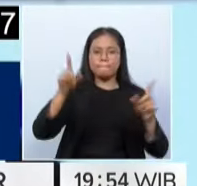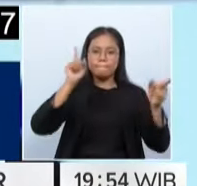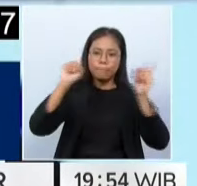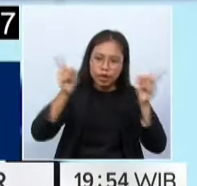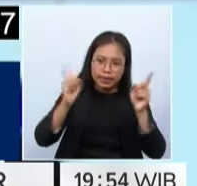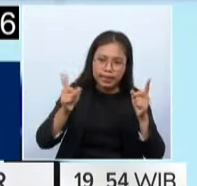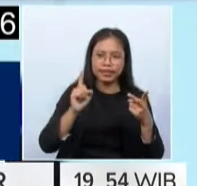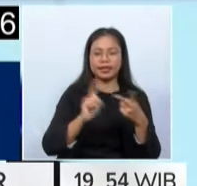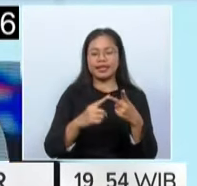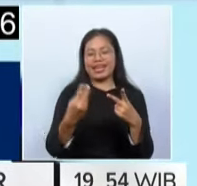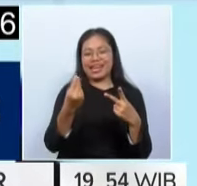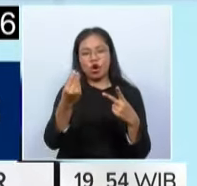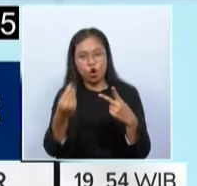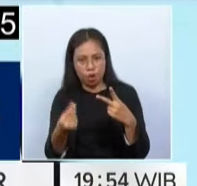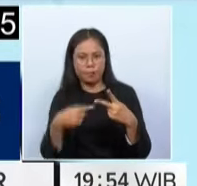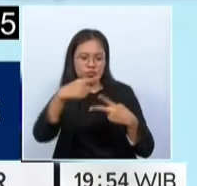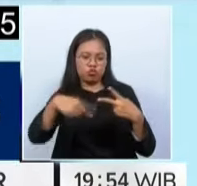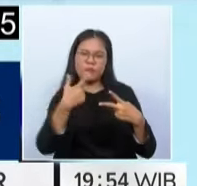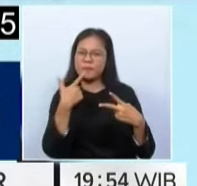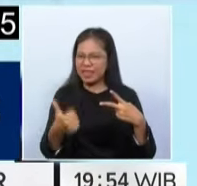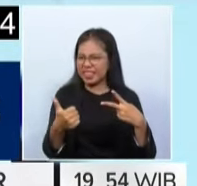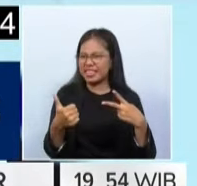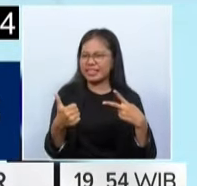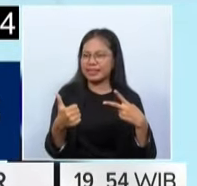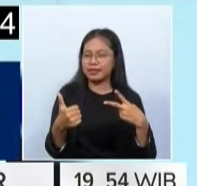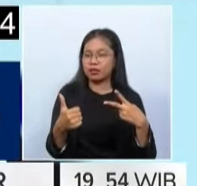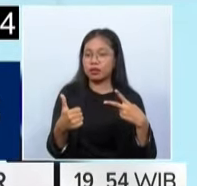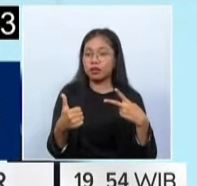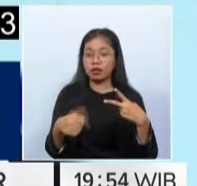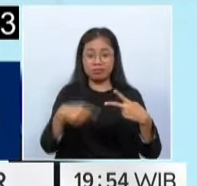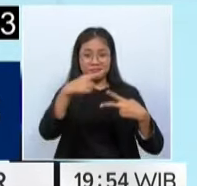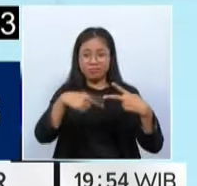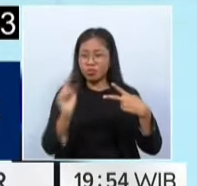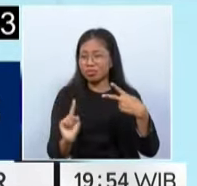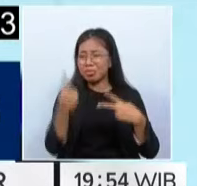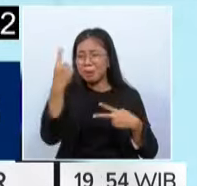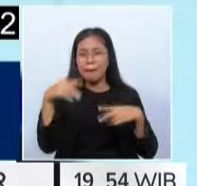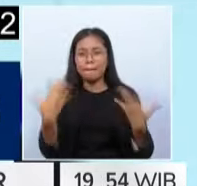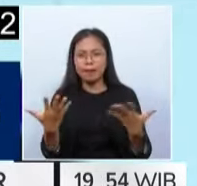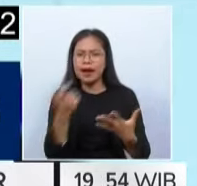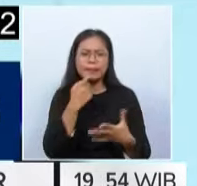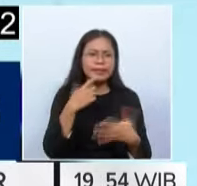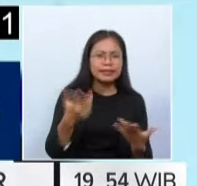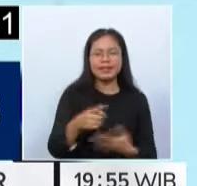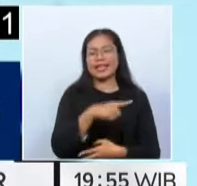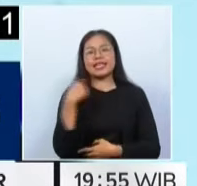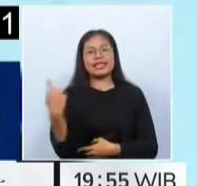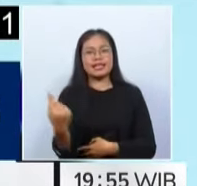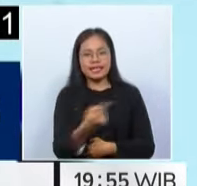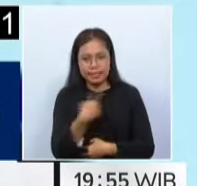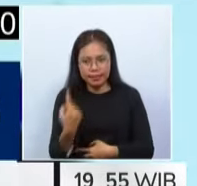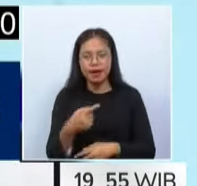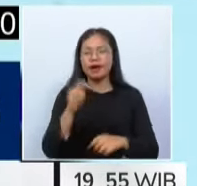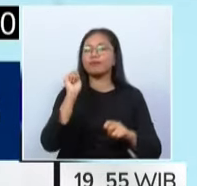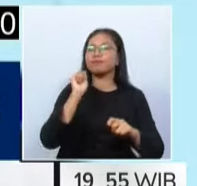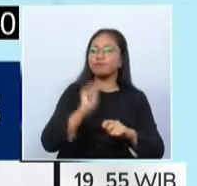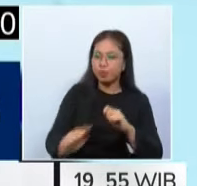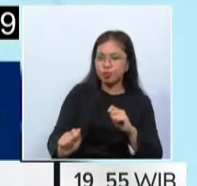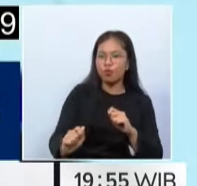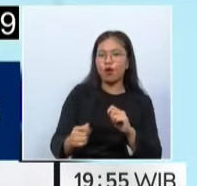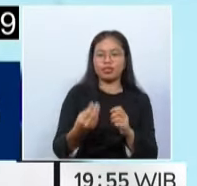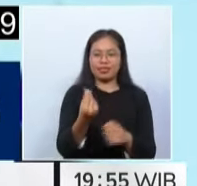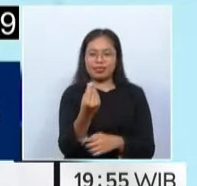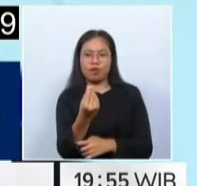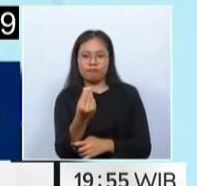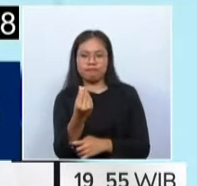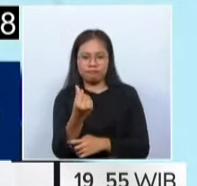kita karena itu yang utama adalah kita harus memperkuat ekonomi dalam